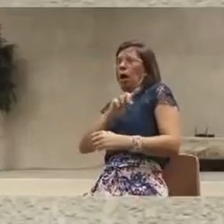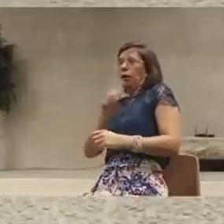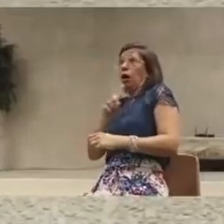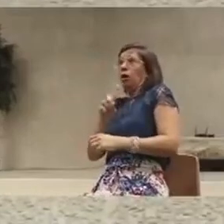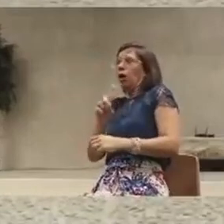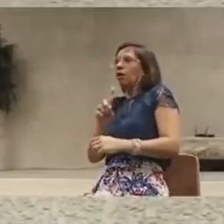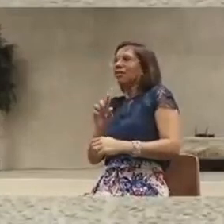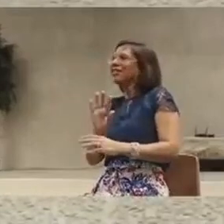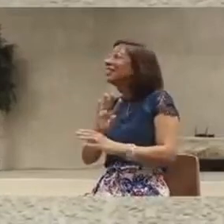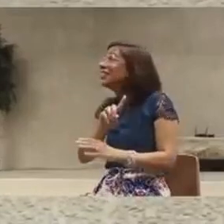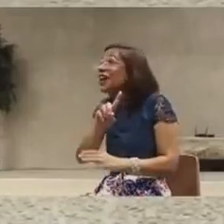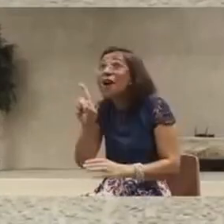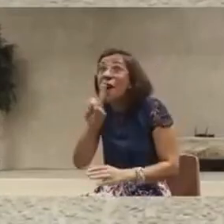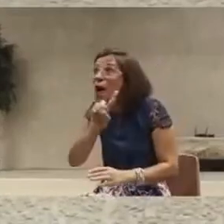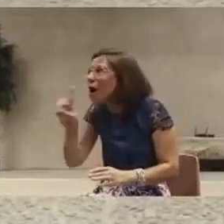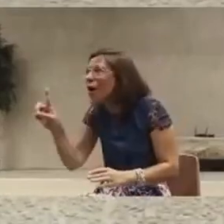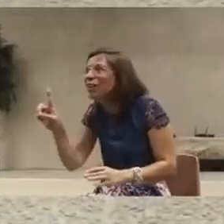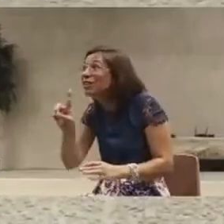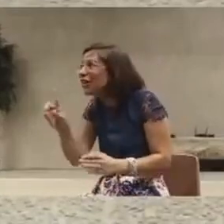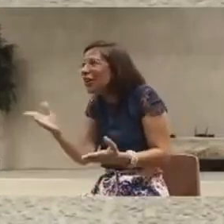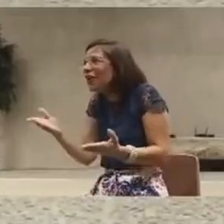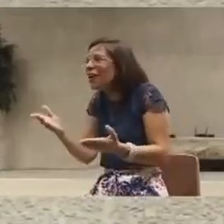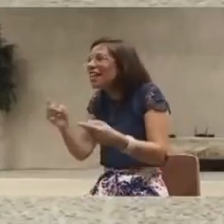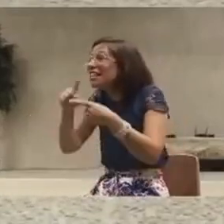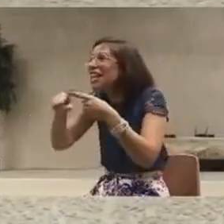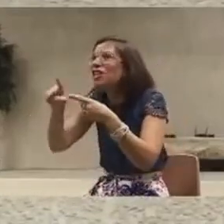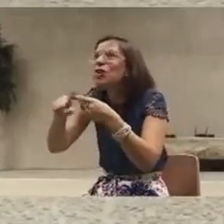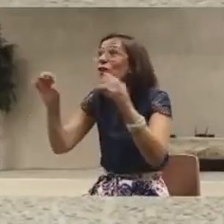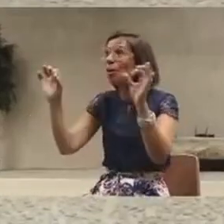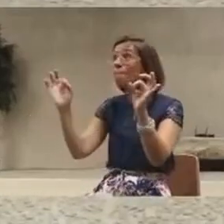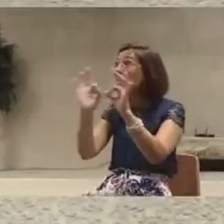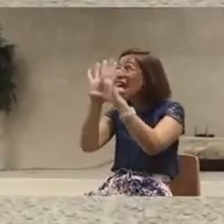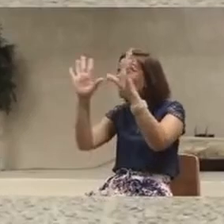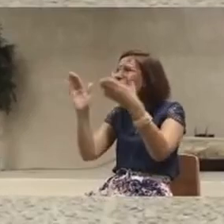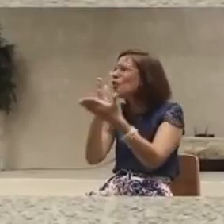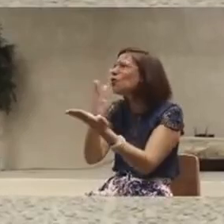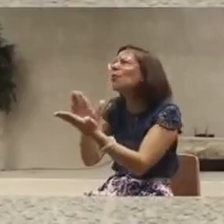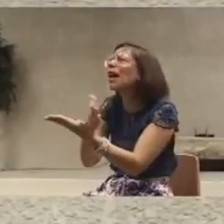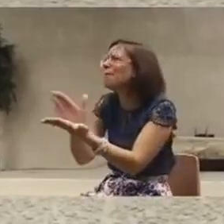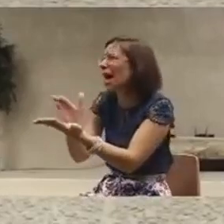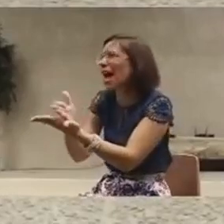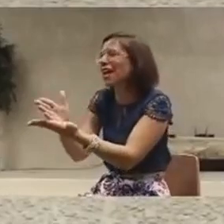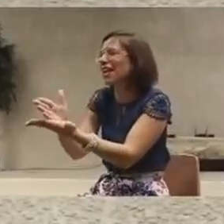Parce que le Seigneur revient bientôt. Dieu a préparé une issue de secours.